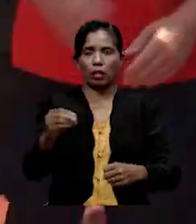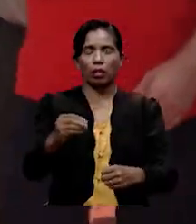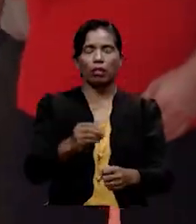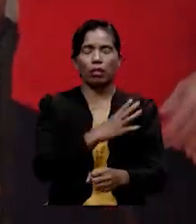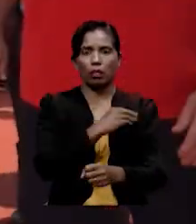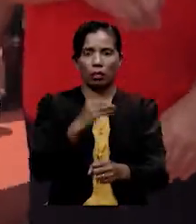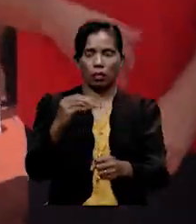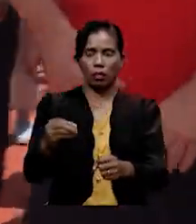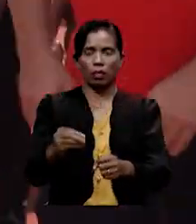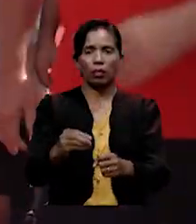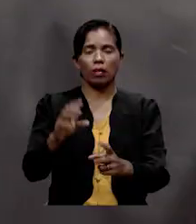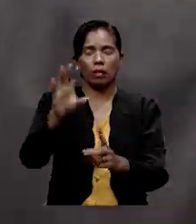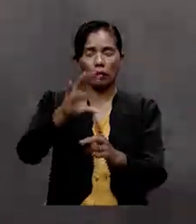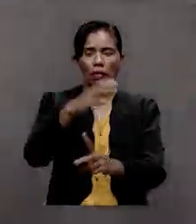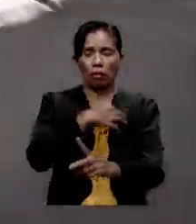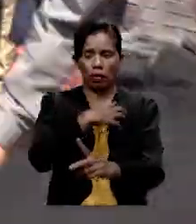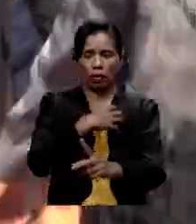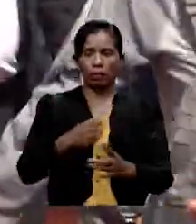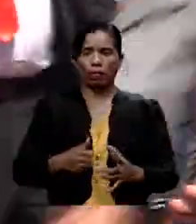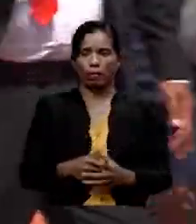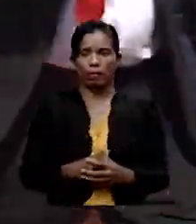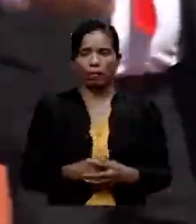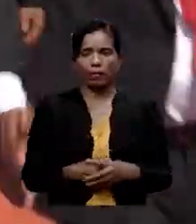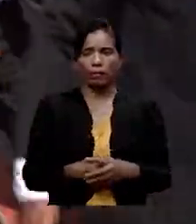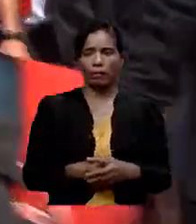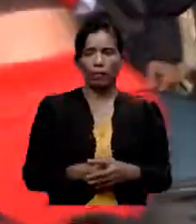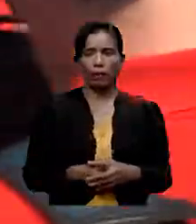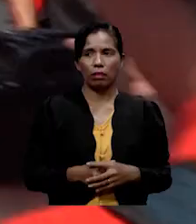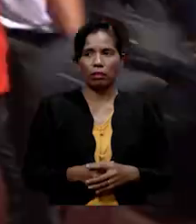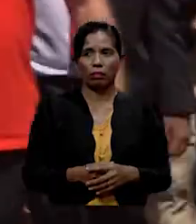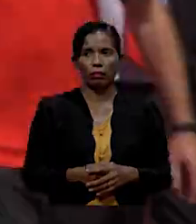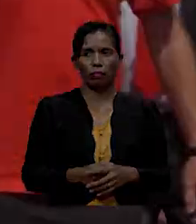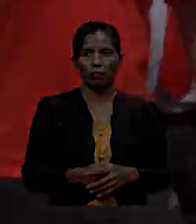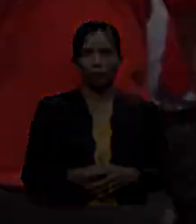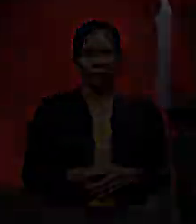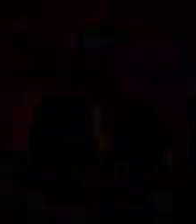contingente geral comando Penitelli. Na Plan Sever, bem-vindo Ximenes, GMN.